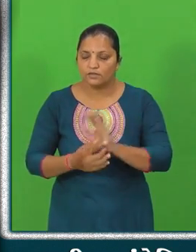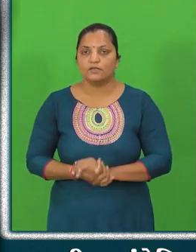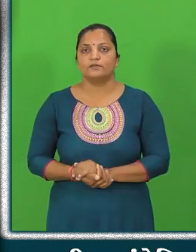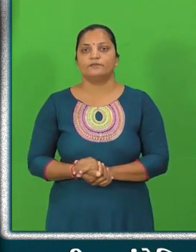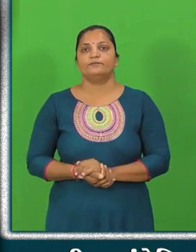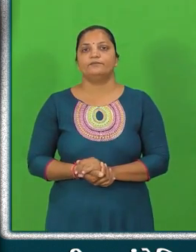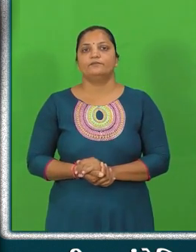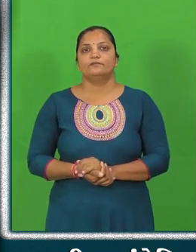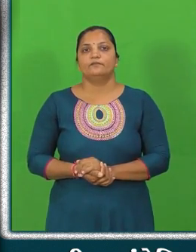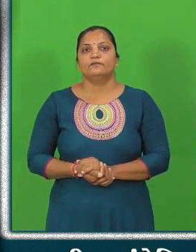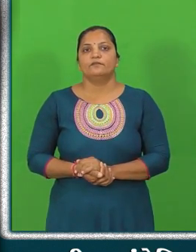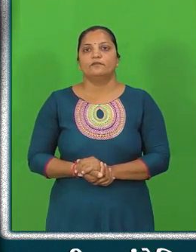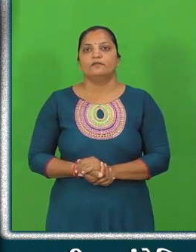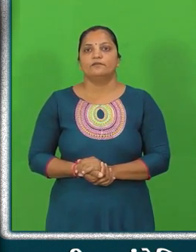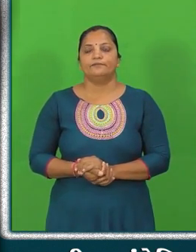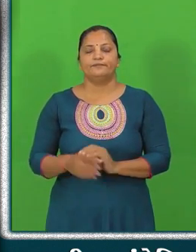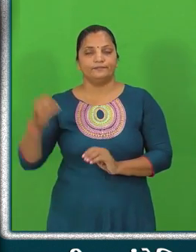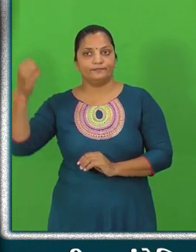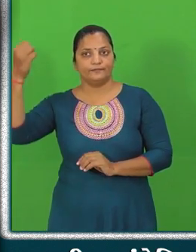ફોકસ રાખજો.